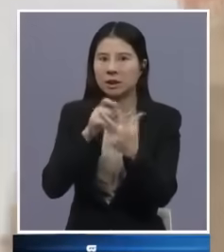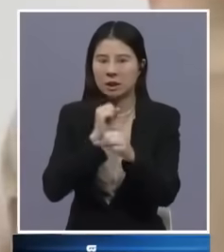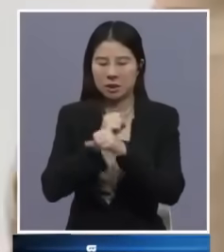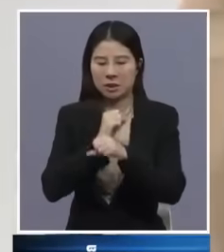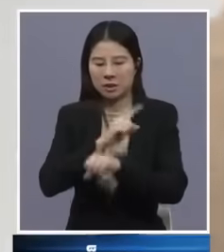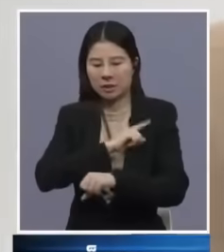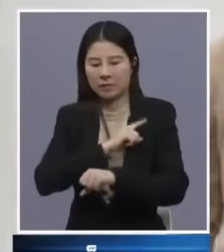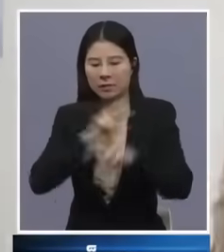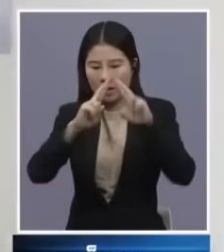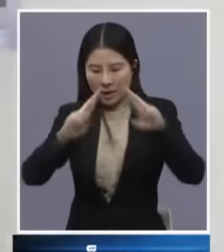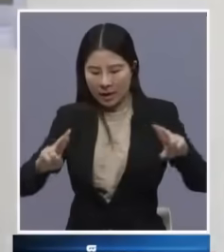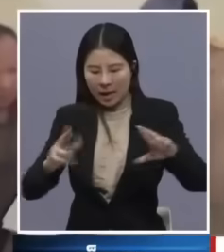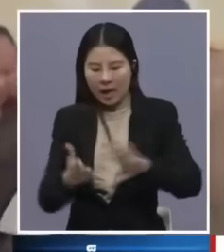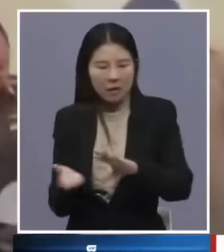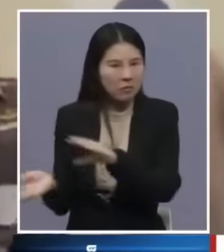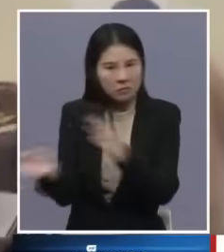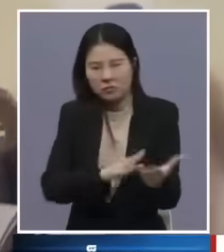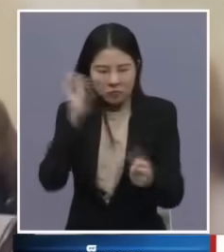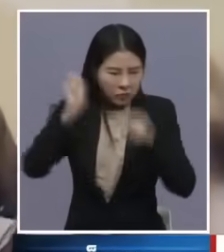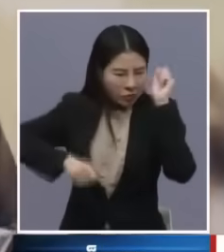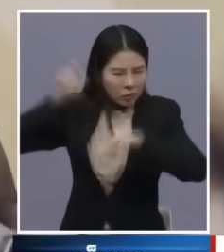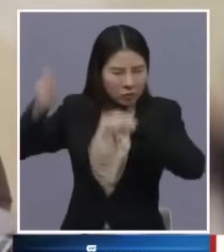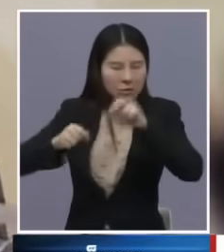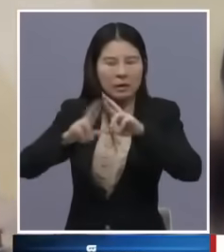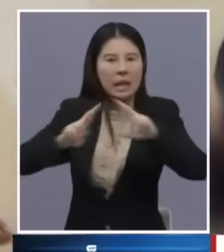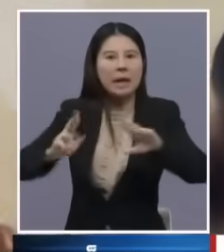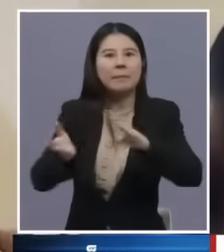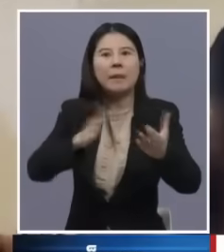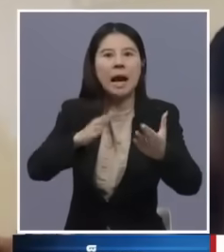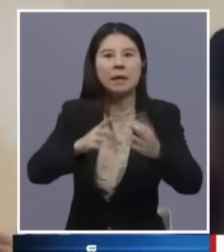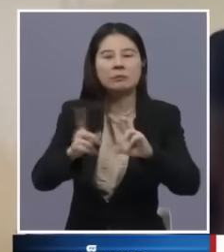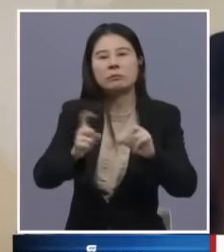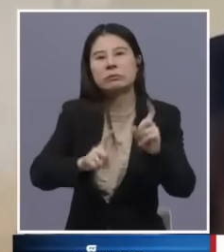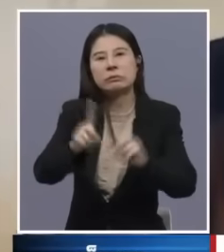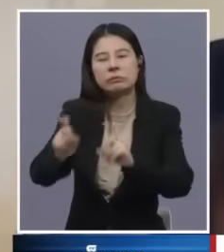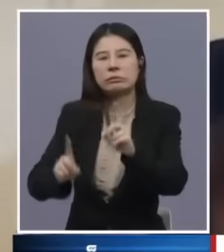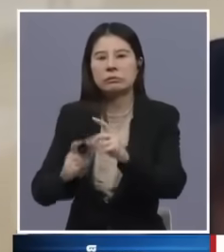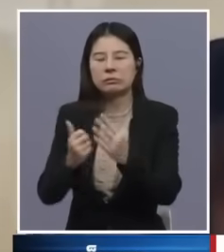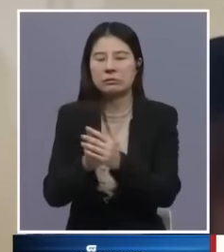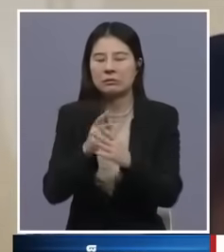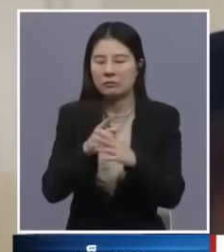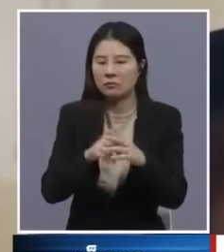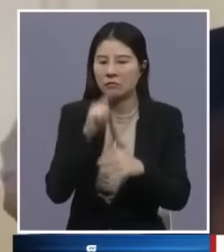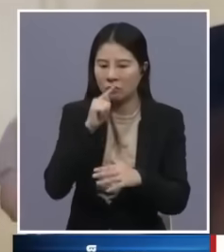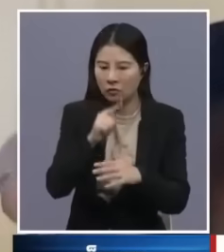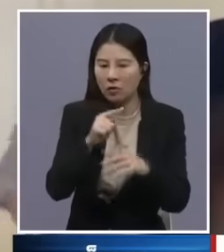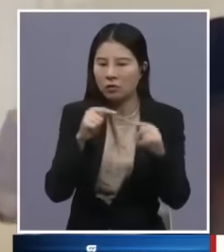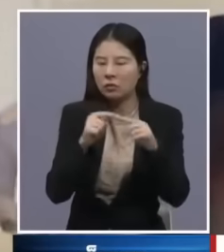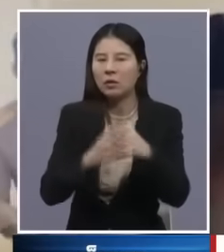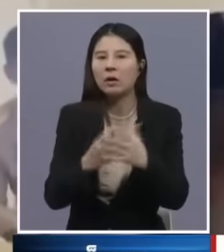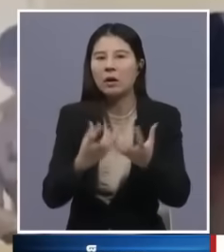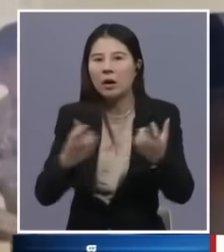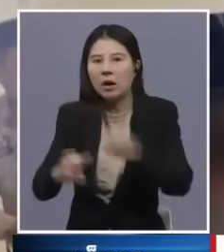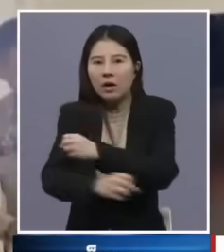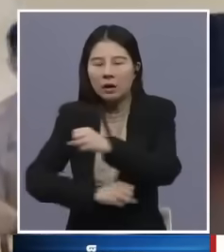ยานยนต์นะคะไปก่อเหตุพังร้านส้มตำแล้วก็แจ้งข้อหาร่วมกันบุกรุกเคหสถานในเวลากลางคืนร่วมกันลักทรัพย์ในเวลากลาง